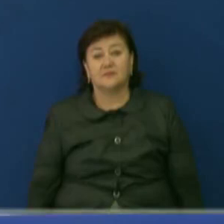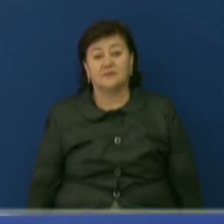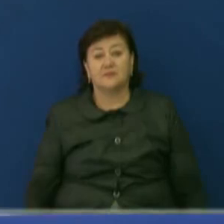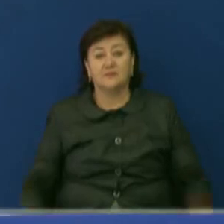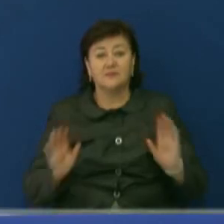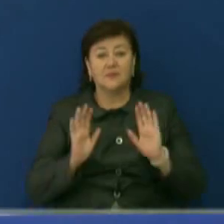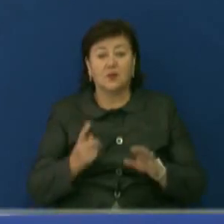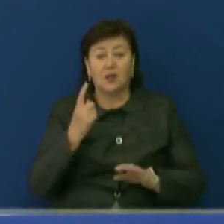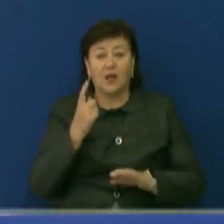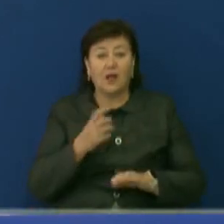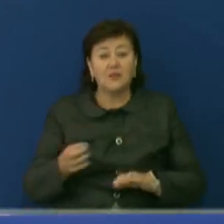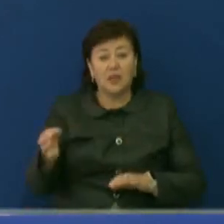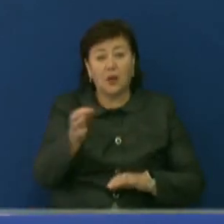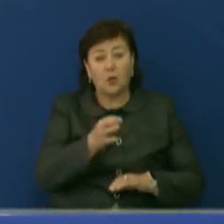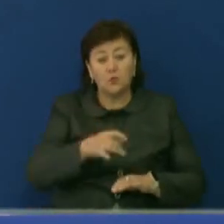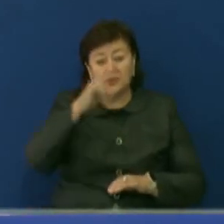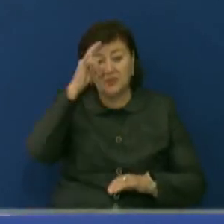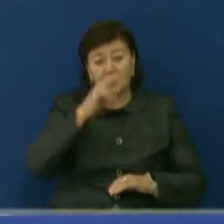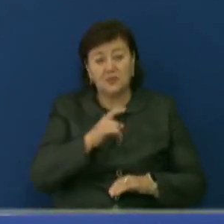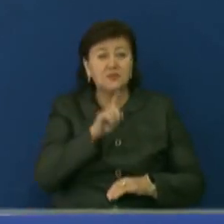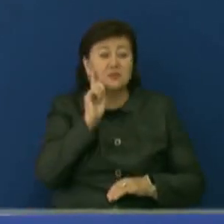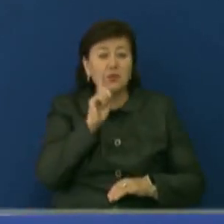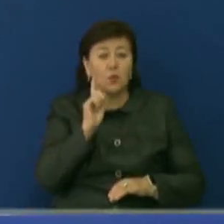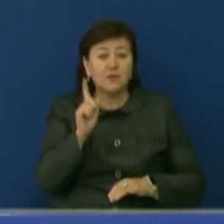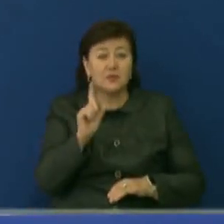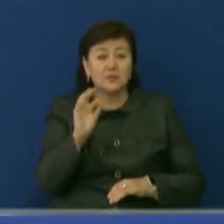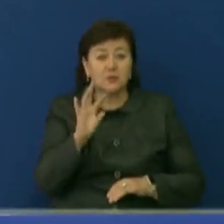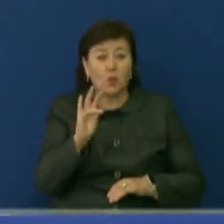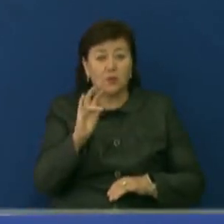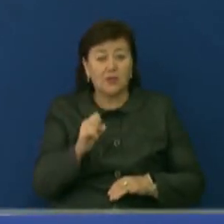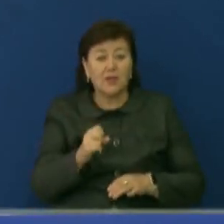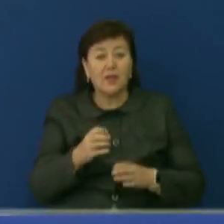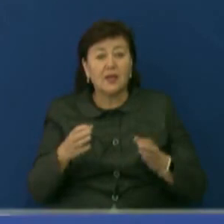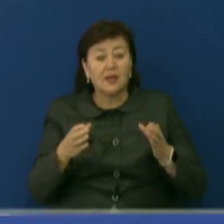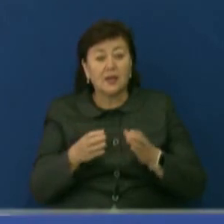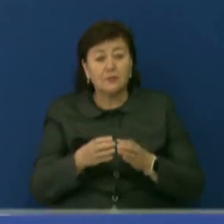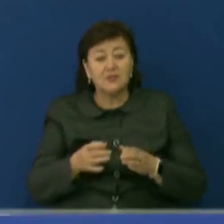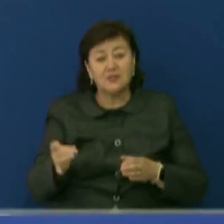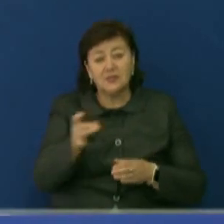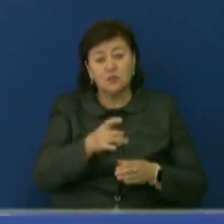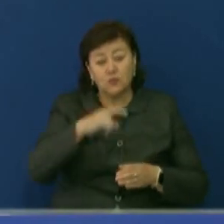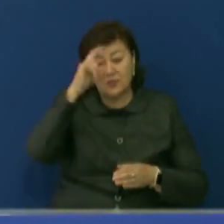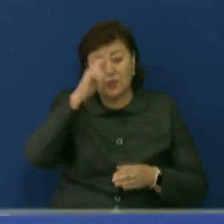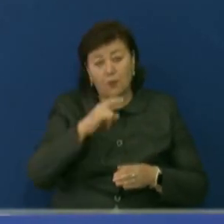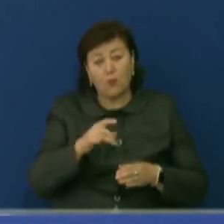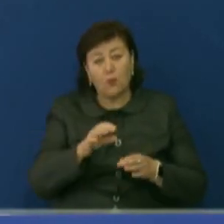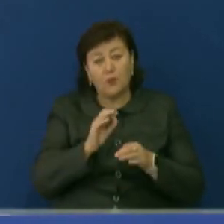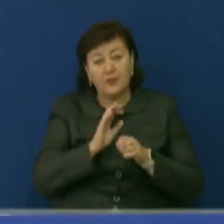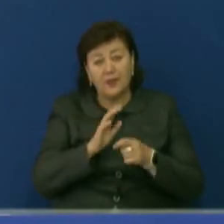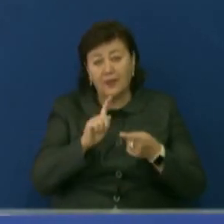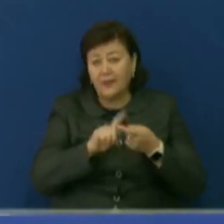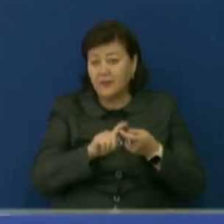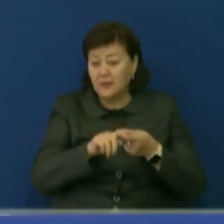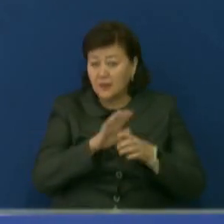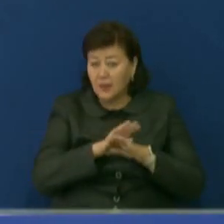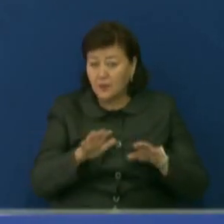Только одна область в стране находится в зеленой зоне. Межведомственная комиссия при правительстве Республики Казахстан по недопущению распространения